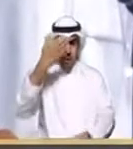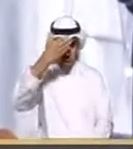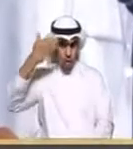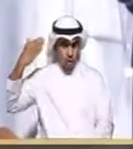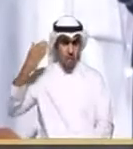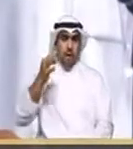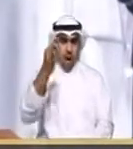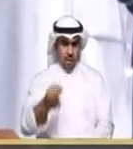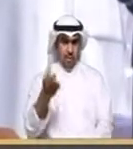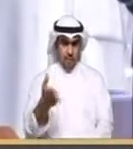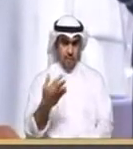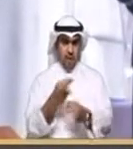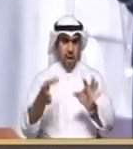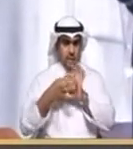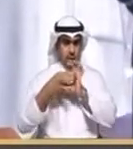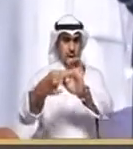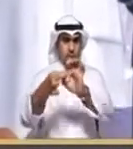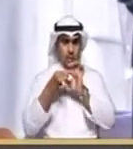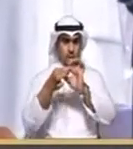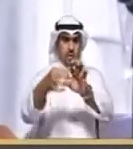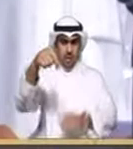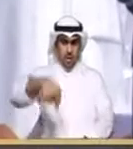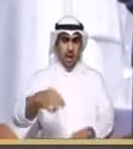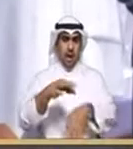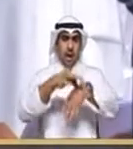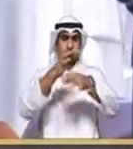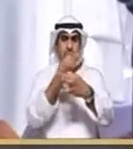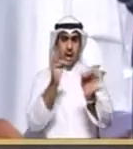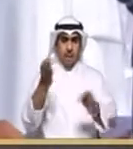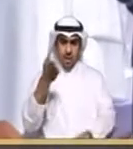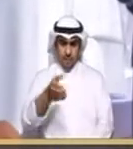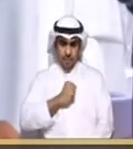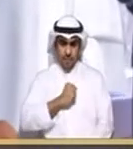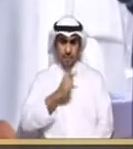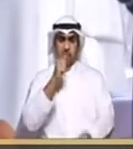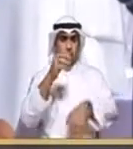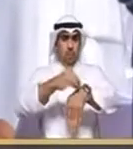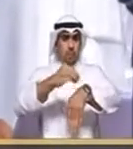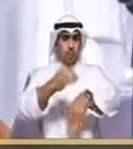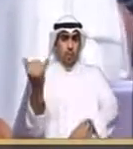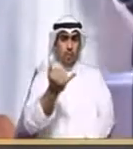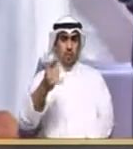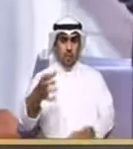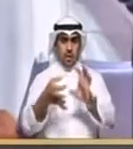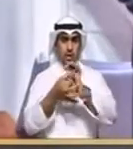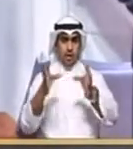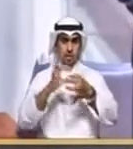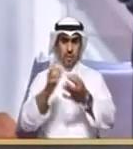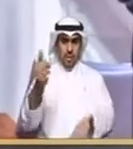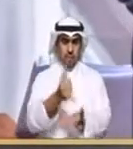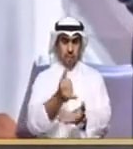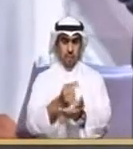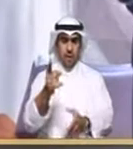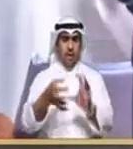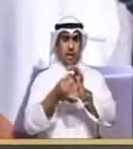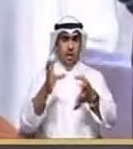خاصة ولها علاقة بالتواصل المباشر مع الجمهور. كما أود أن أشير إلى أن جمعية العلاقات العامة تعتبر من